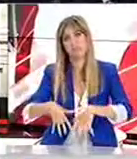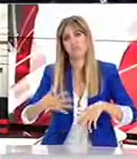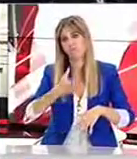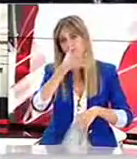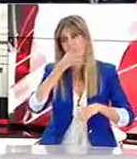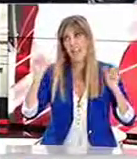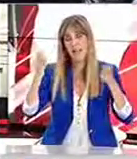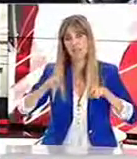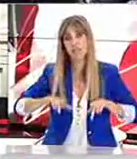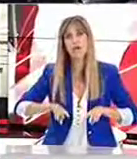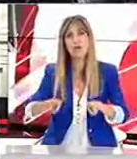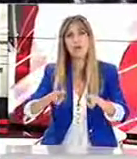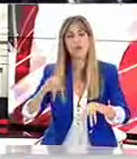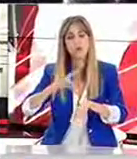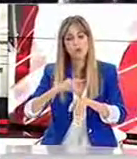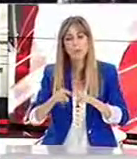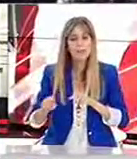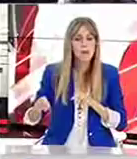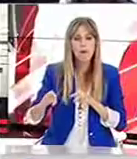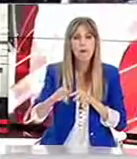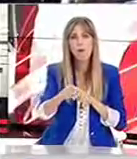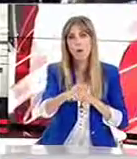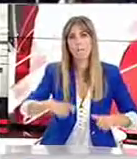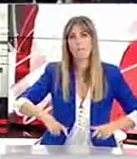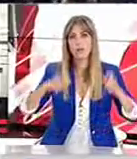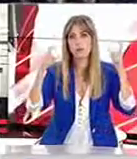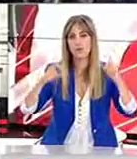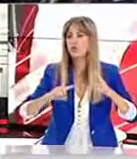Το τρίτο ερώτημά σας ποιο ήτανε?